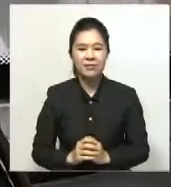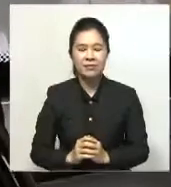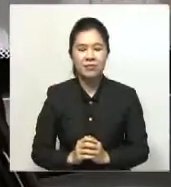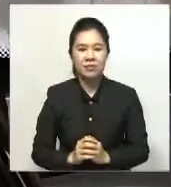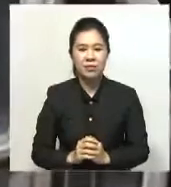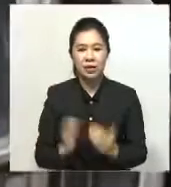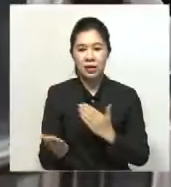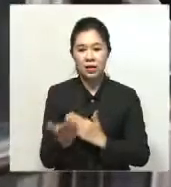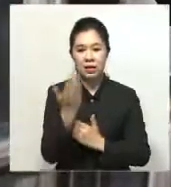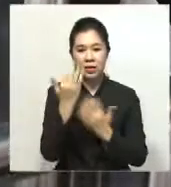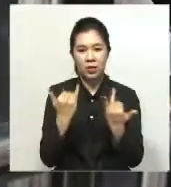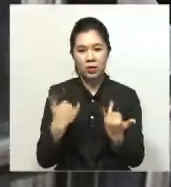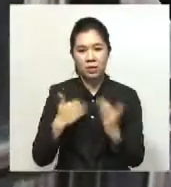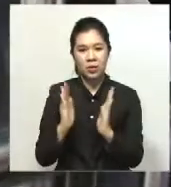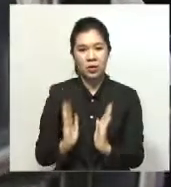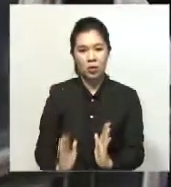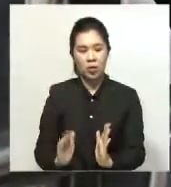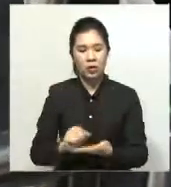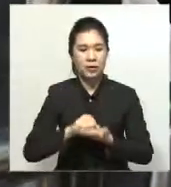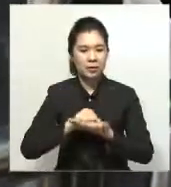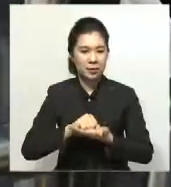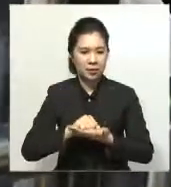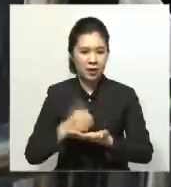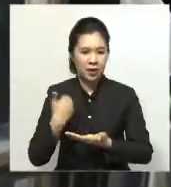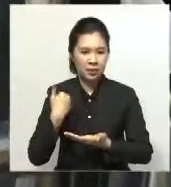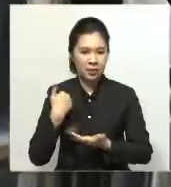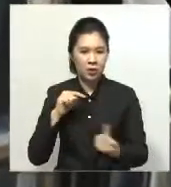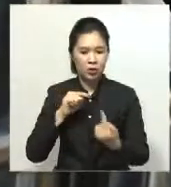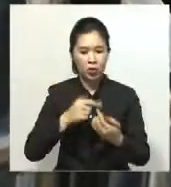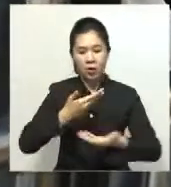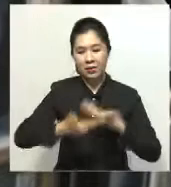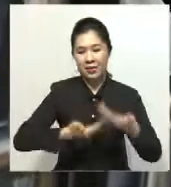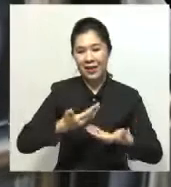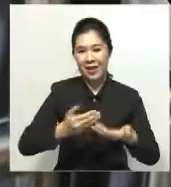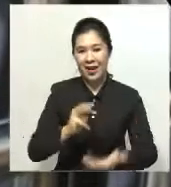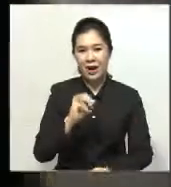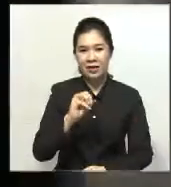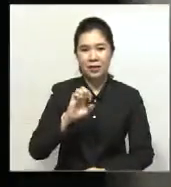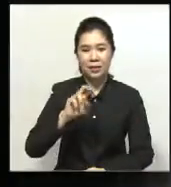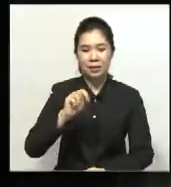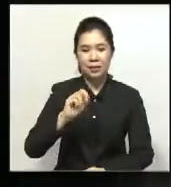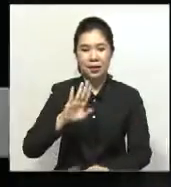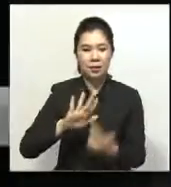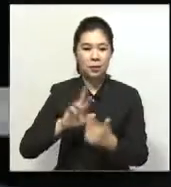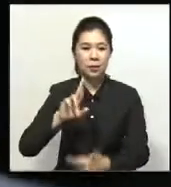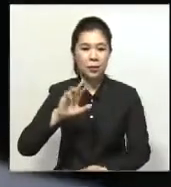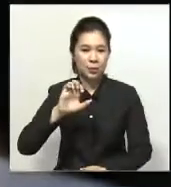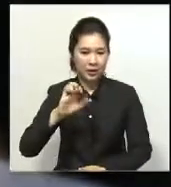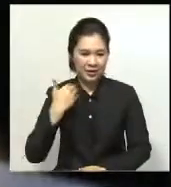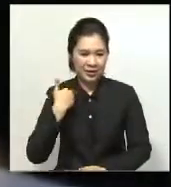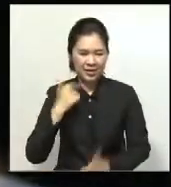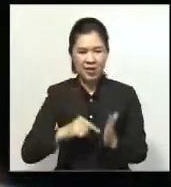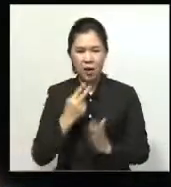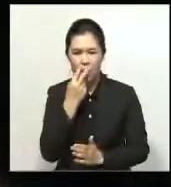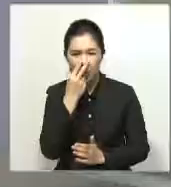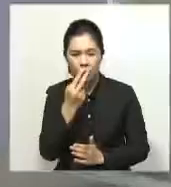งเช้าที่ผ่านมามีผู้โดยสารมาใช้บริการที่ต้นทางก็คืออู่ในตลาดมีนบุรียังไม่มากนะคะเพราะว่าเท่าที่ผู้สื่อข่าวไปสอบถ